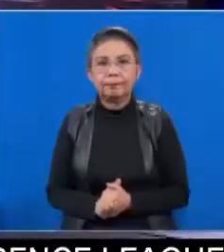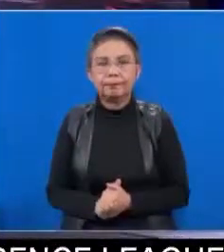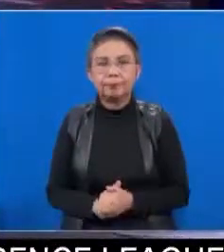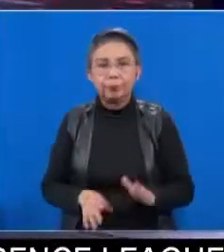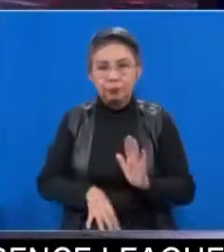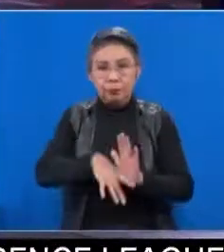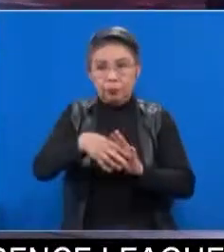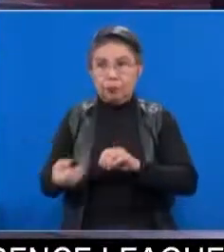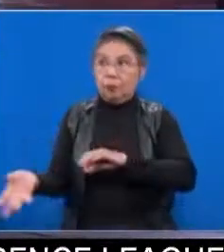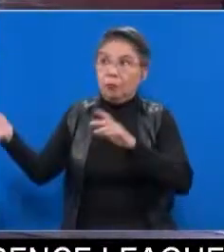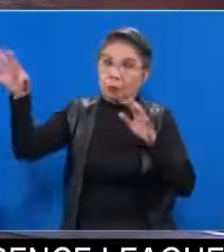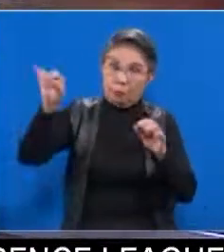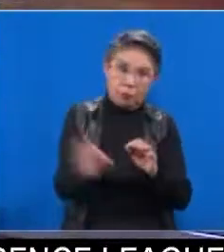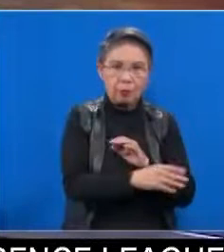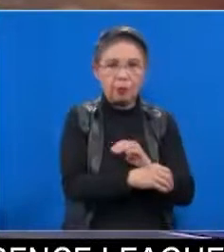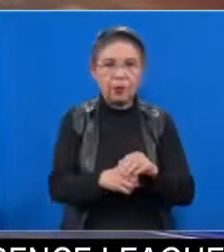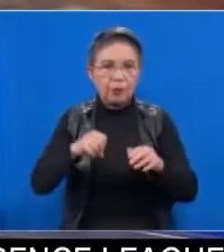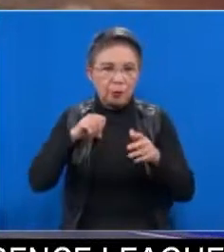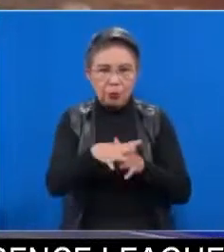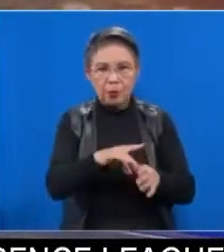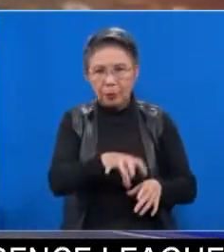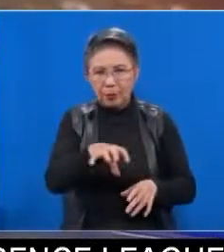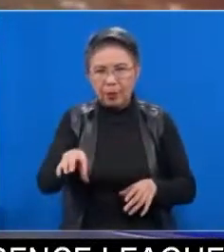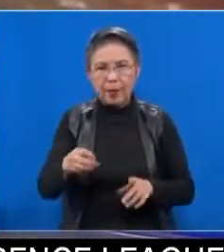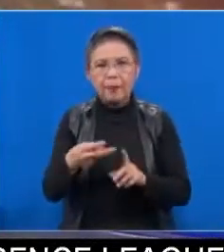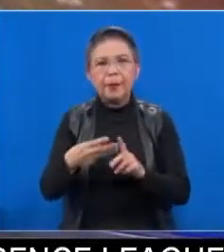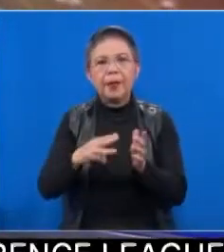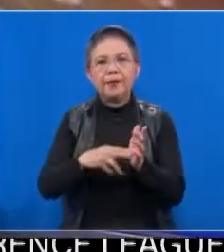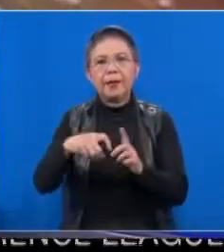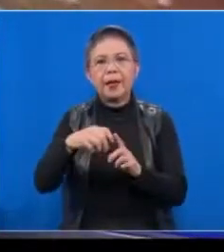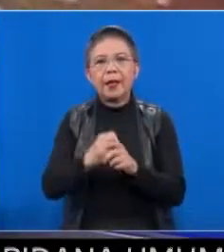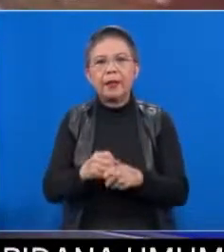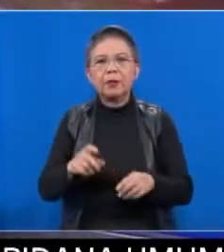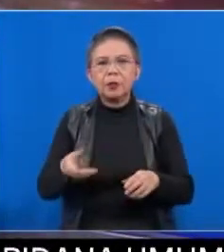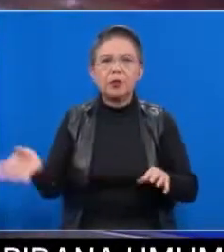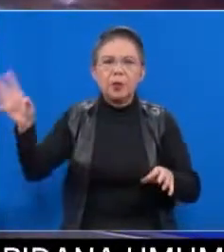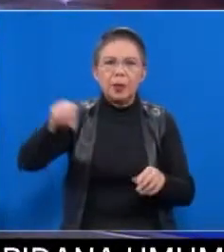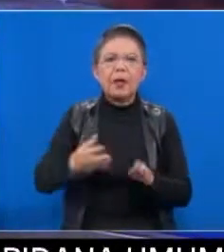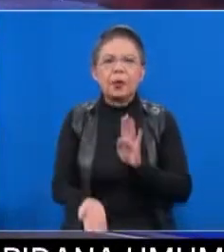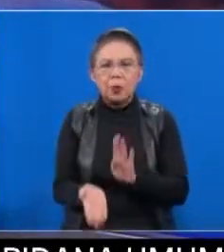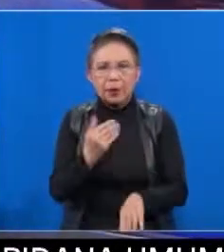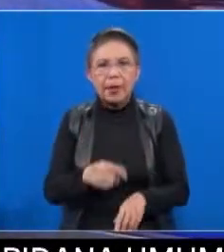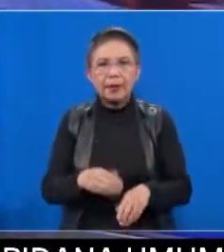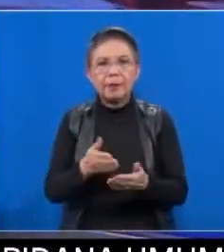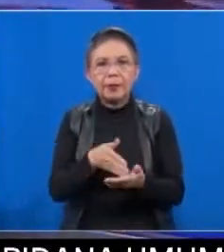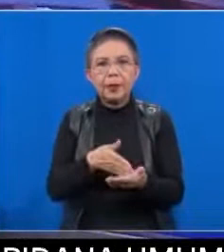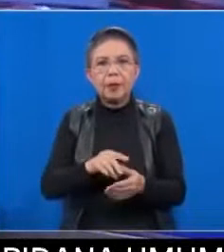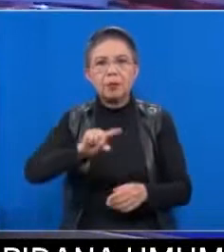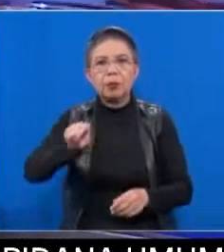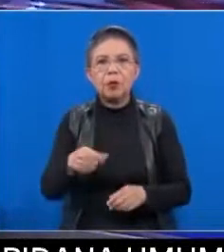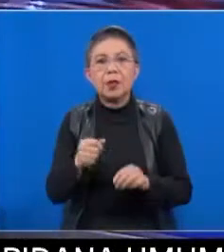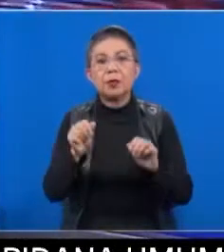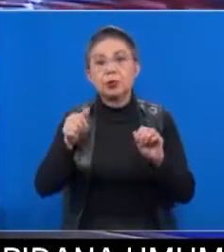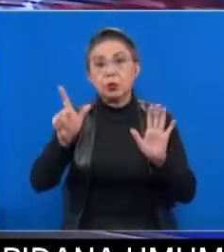Banjir pasang air laut atau rob masih menggenangi sejumlah daerah. BMKG memprediksi potensi banjir rob kembali meningkat pada pertengahan Juni hingga Juli